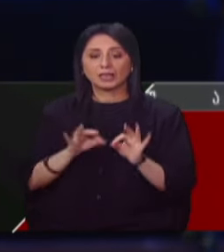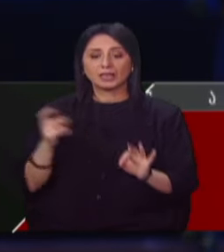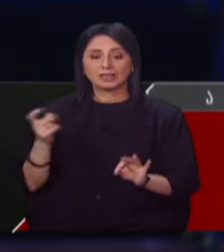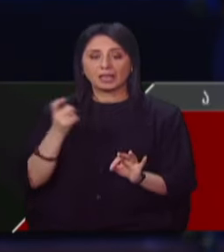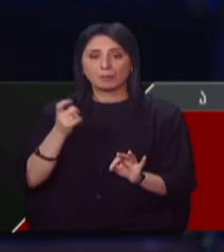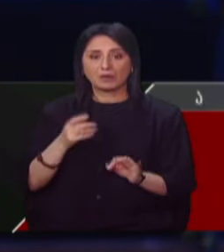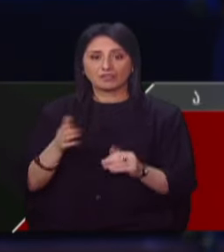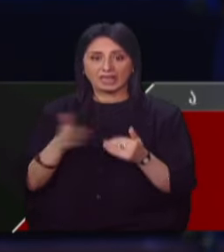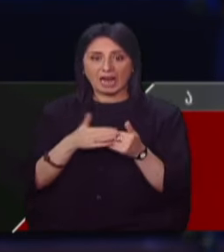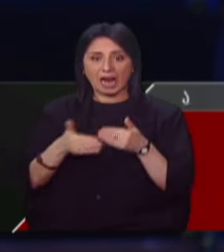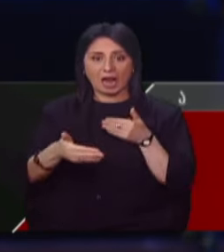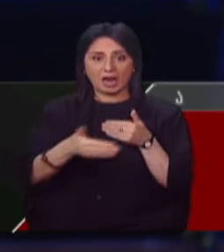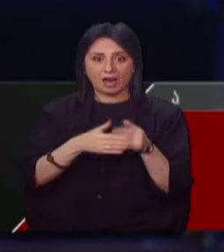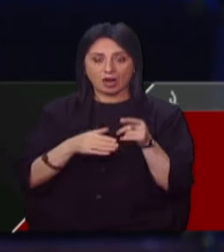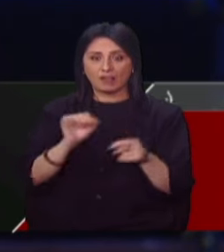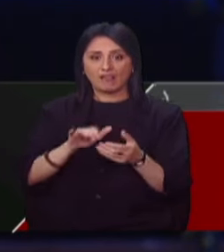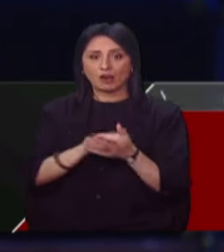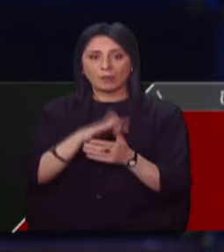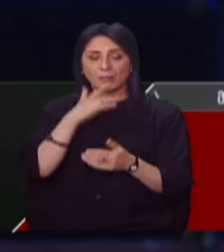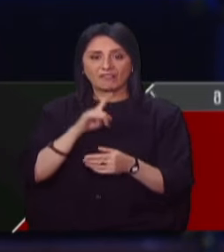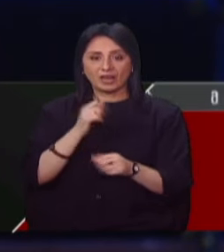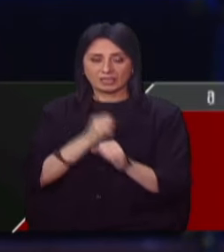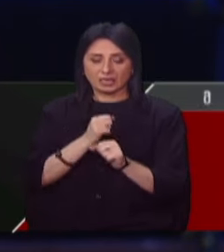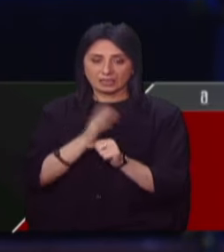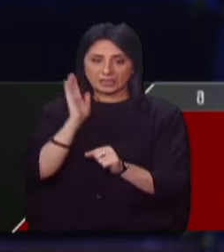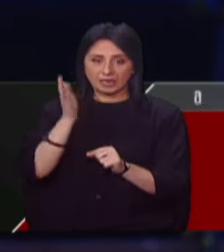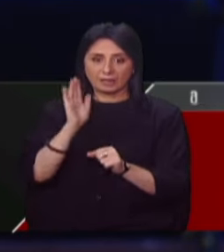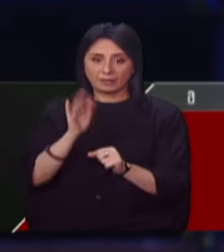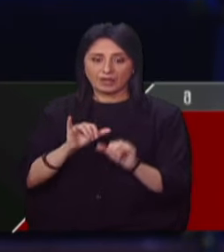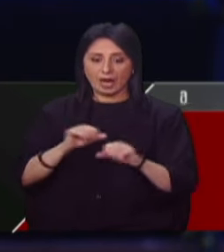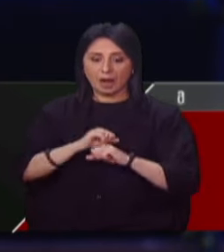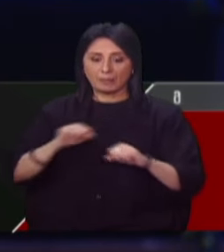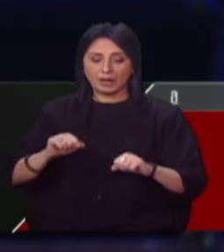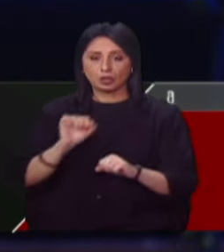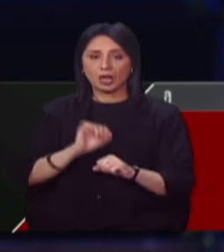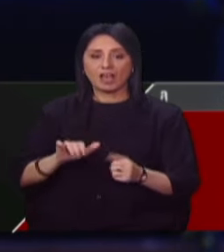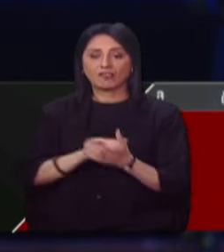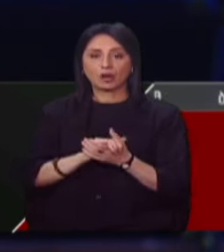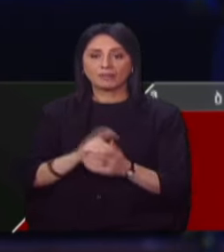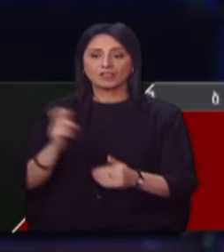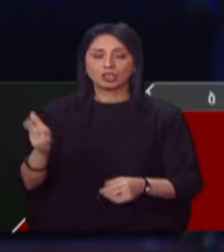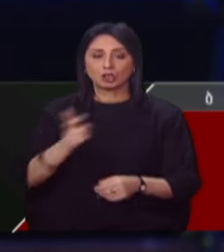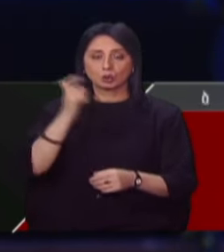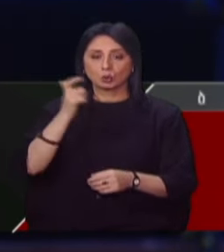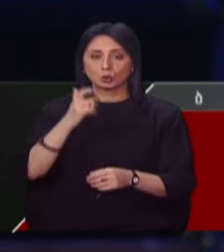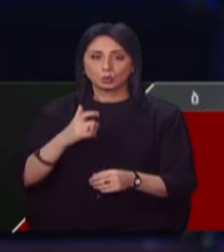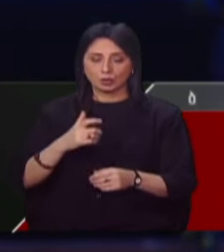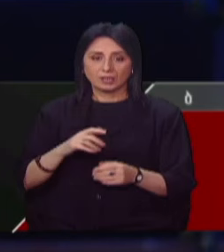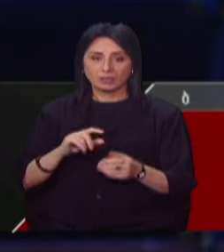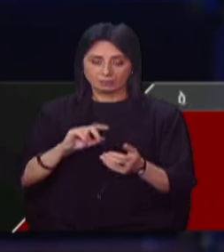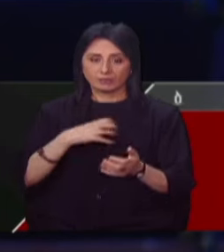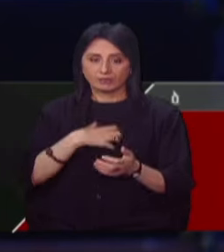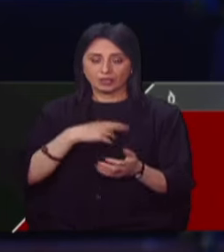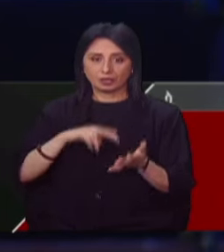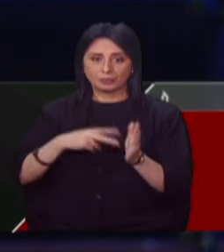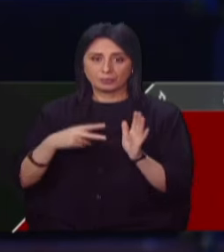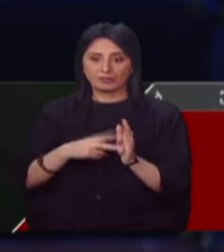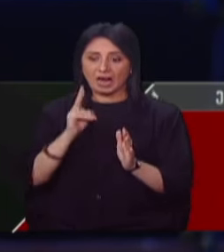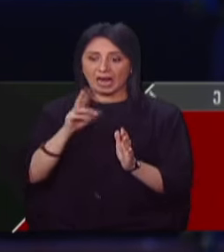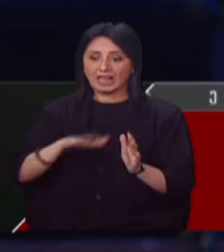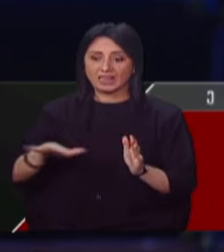დემოკრატიის მისკარზე. ევროკავშირს ბევრი რამ აქვს გასაკეთებელი. გაფართოება არის ევროკავშირის სუვერენიტეტის სტრატეგიის ქვაკუთხედი და